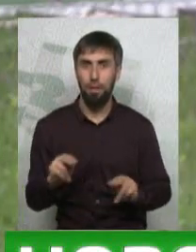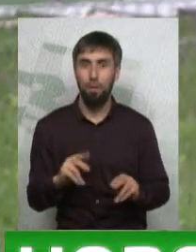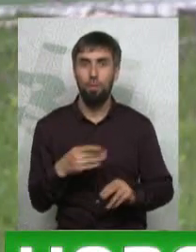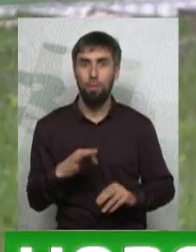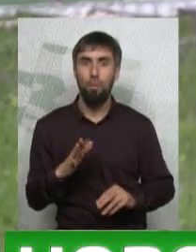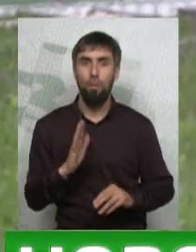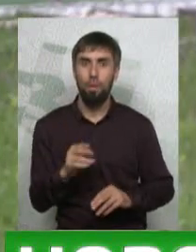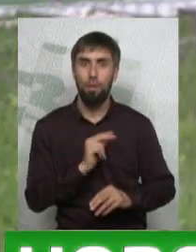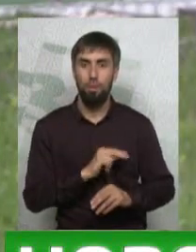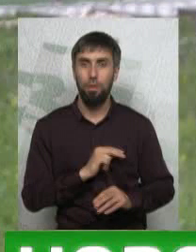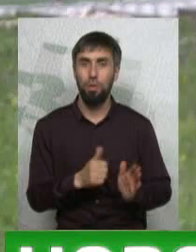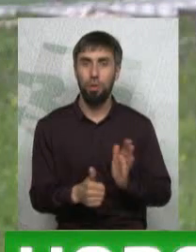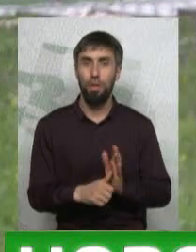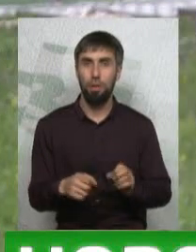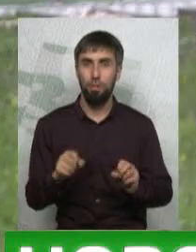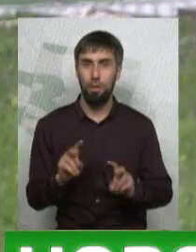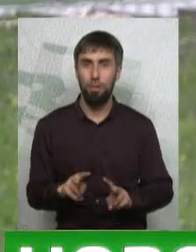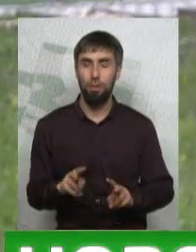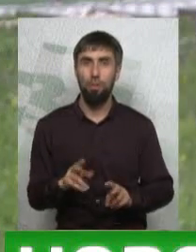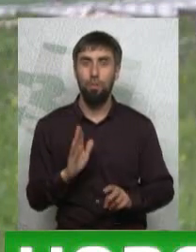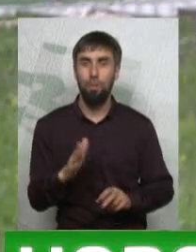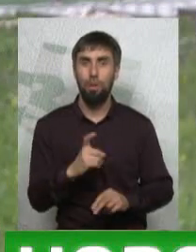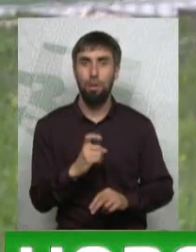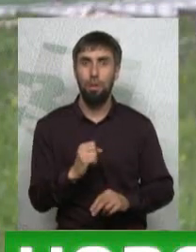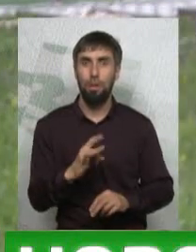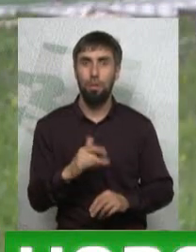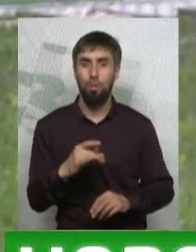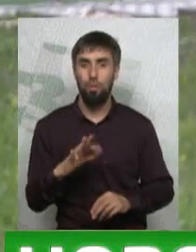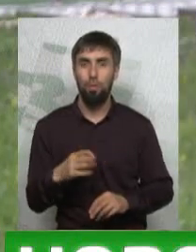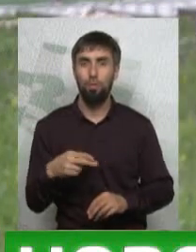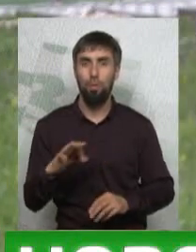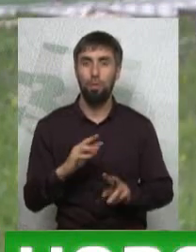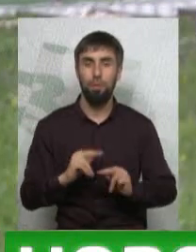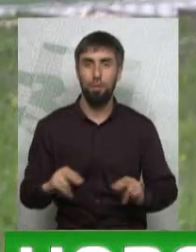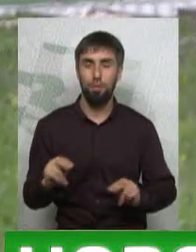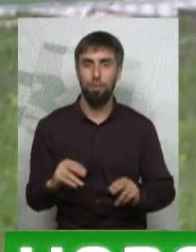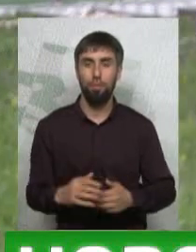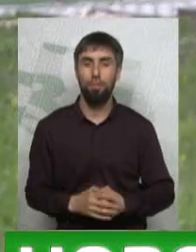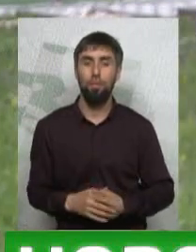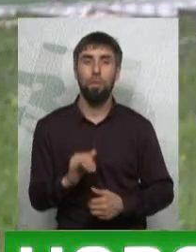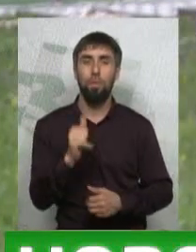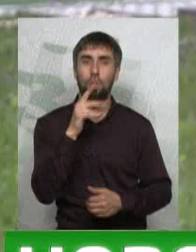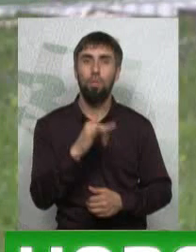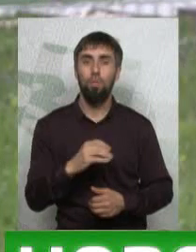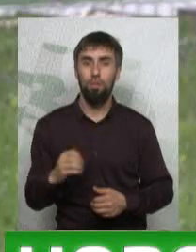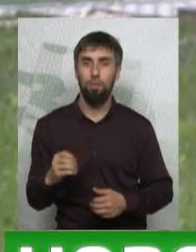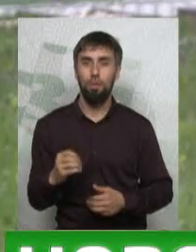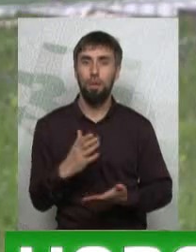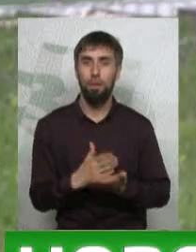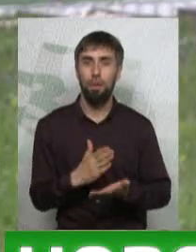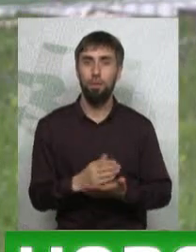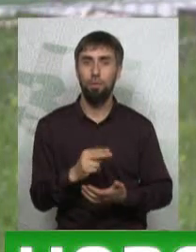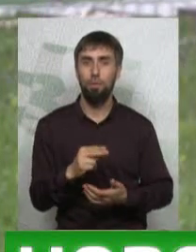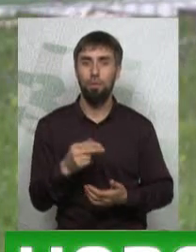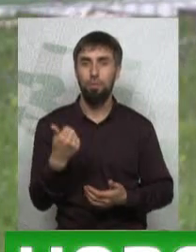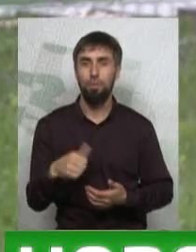потому что будут работать 6 специалистов, от хореографа до тренеров, у которых уже имеют